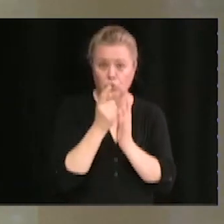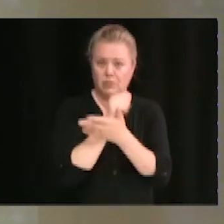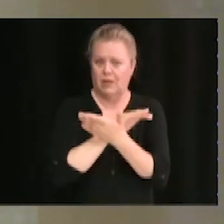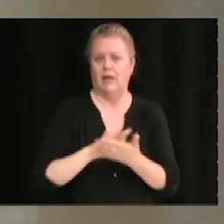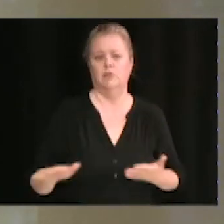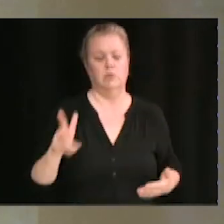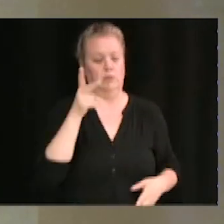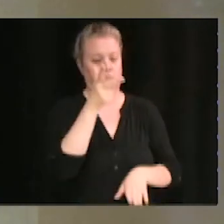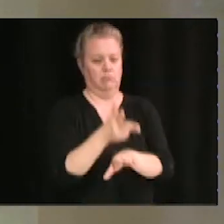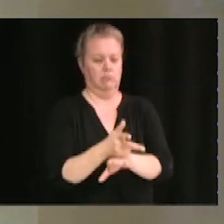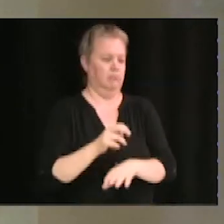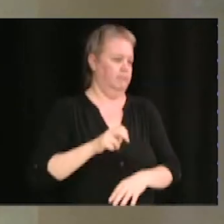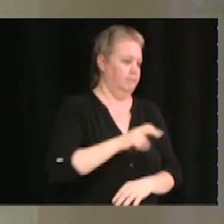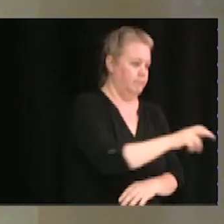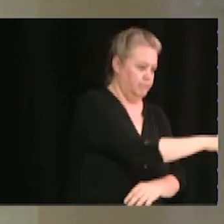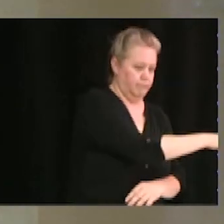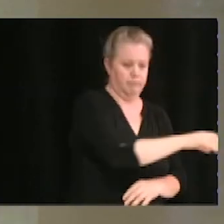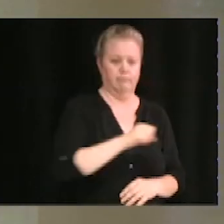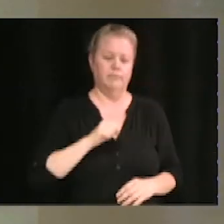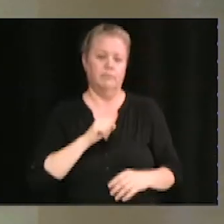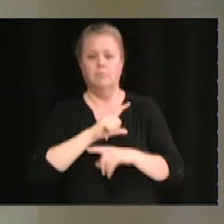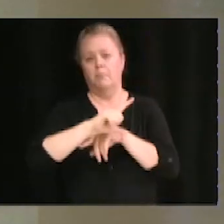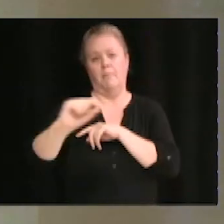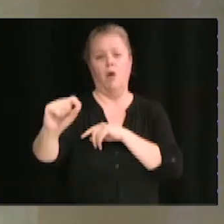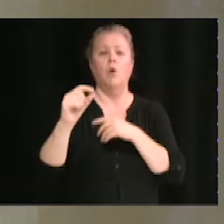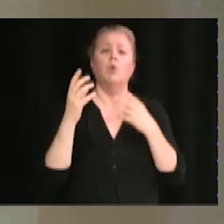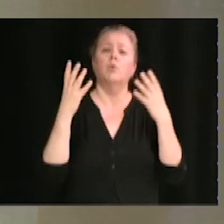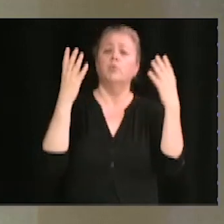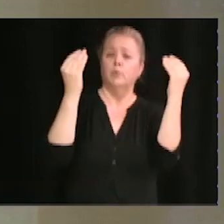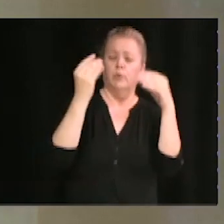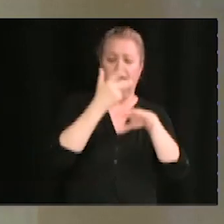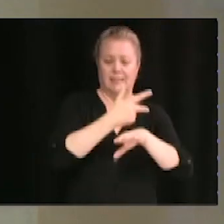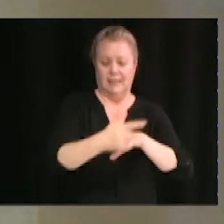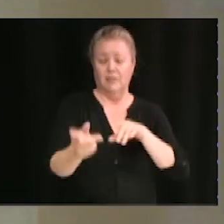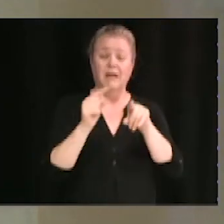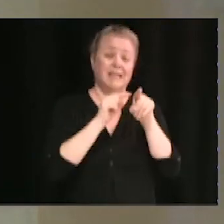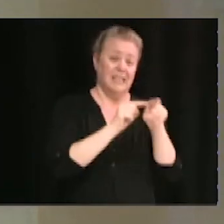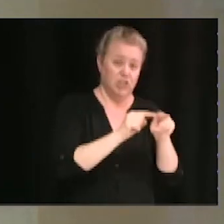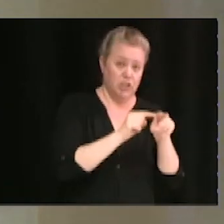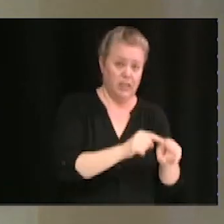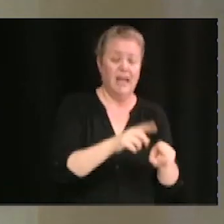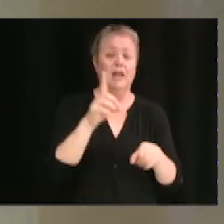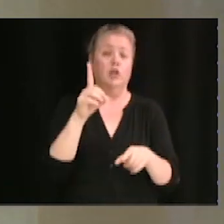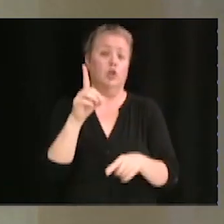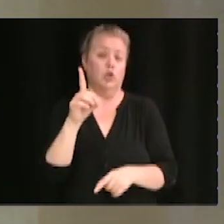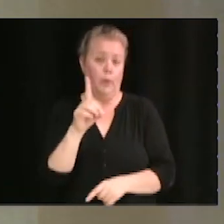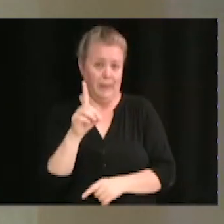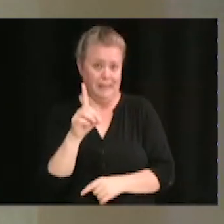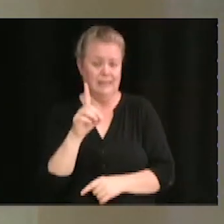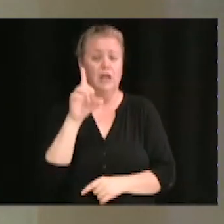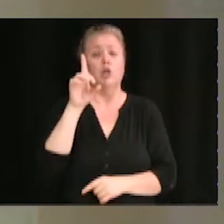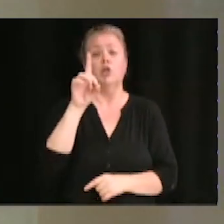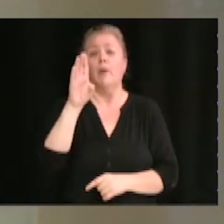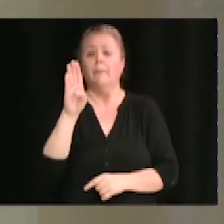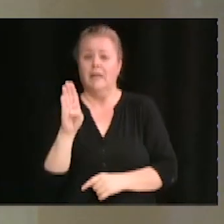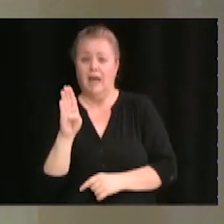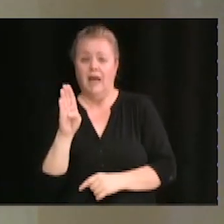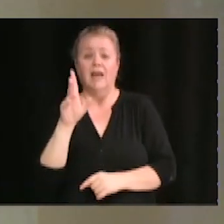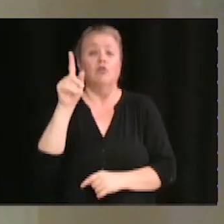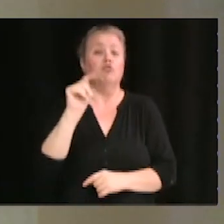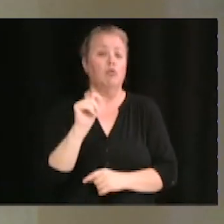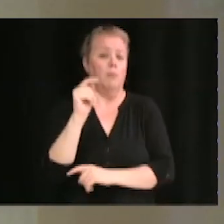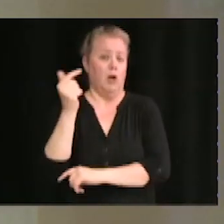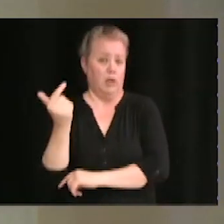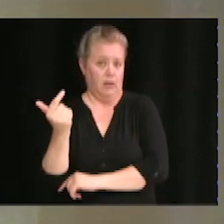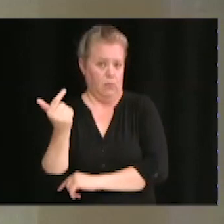Ces stationnements sont répartis dans le stationnement Desjardins, le stationnement Demers, de Bigaré, Thomas Grégoire. Les stationnements sont situés